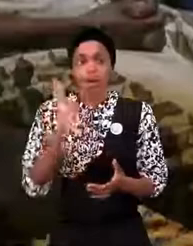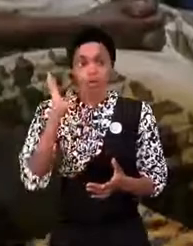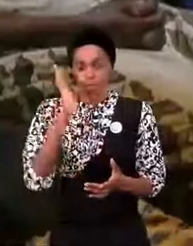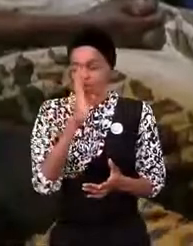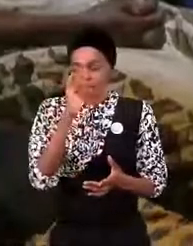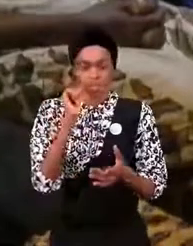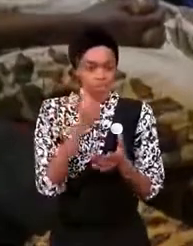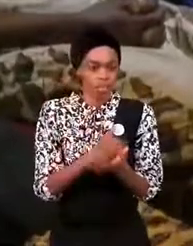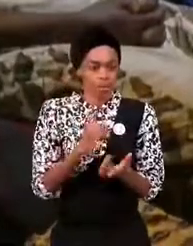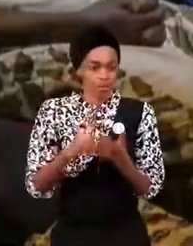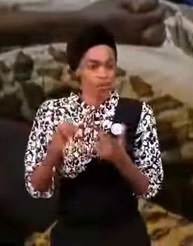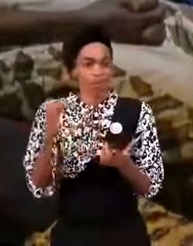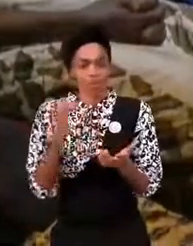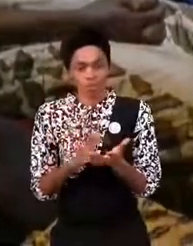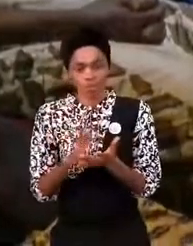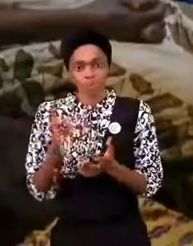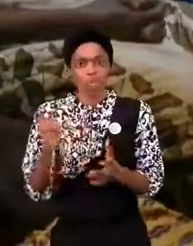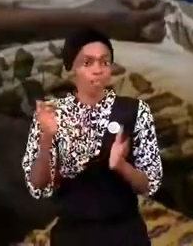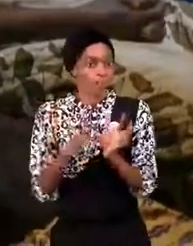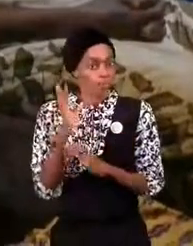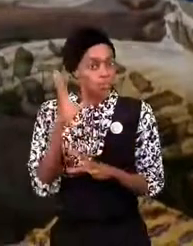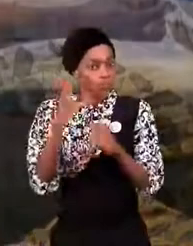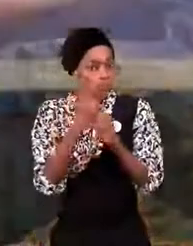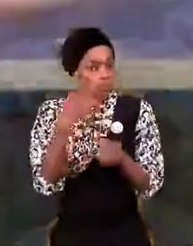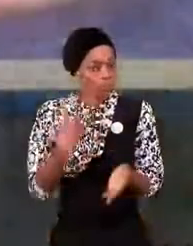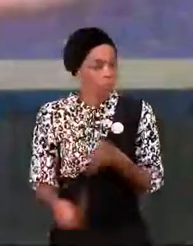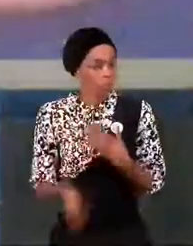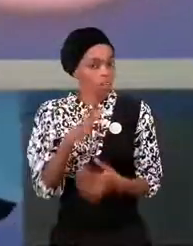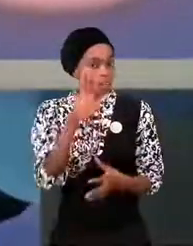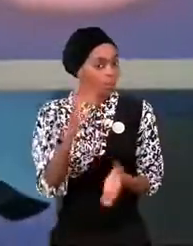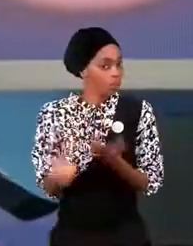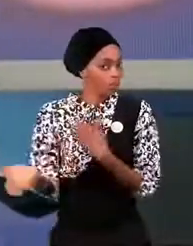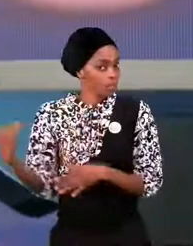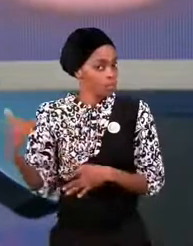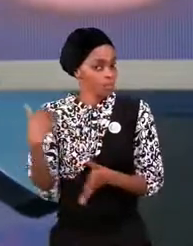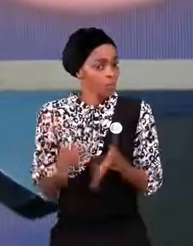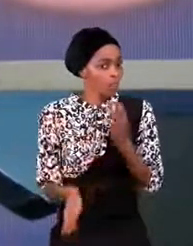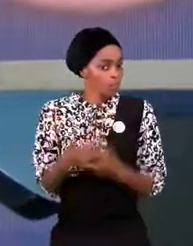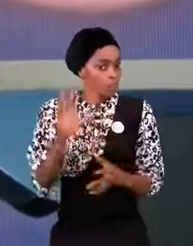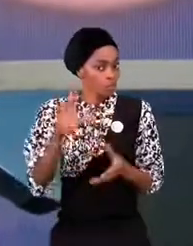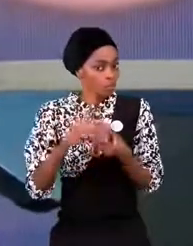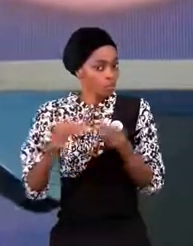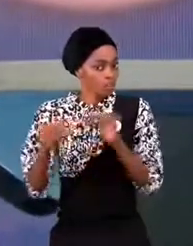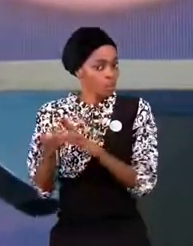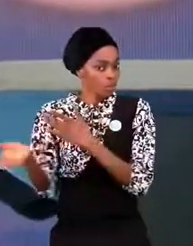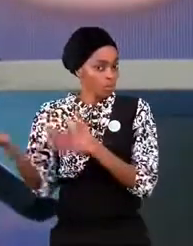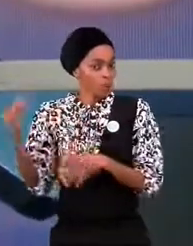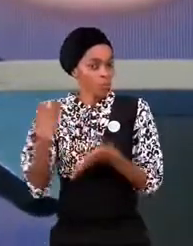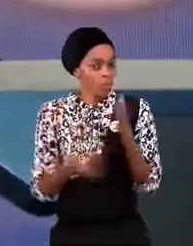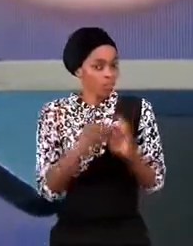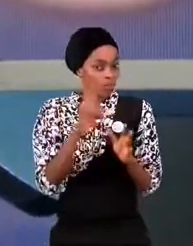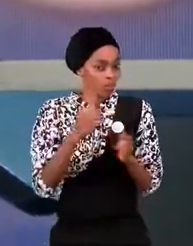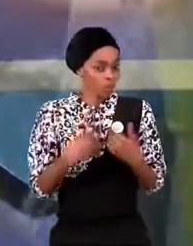peu importe le passé, quelle que soit ton histoire, quel que soit ce que tu as laissé derrière, quelle que soit